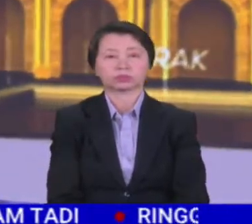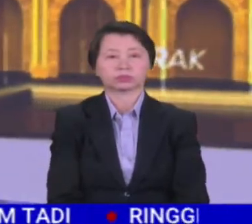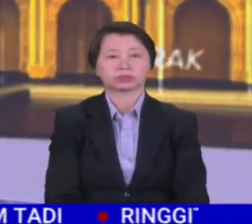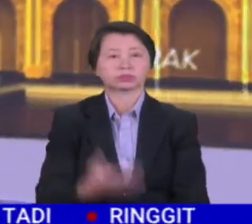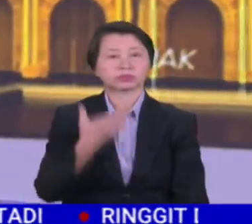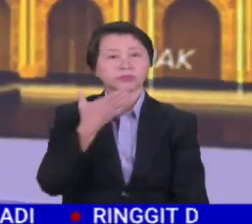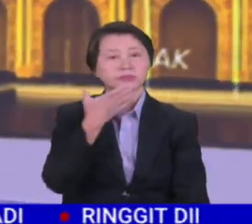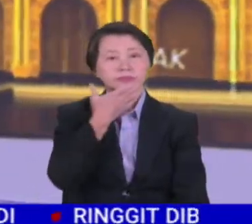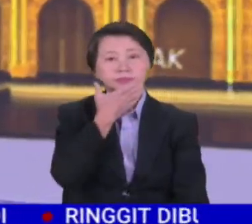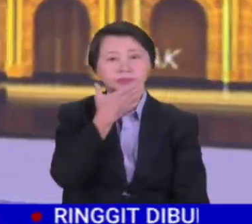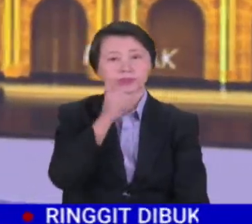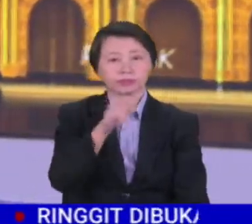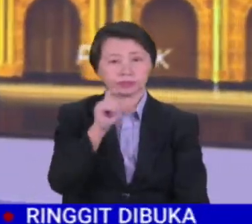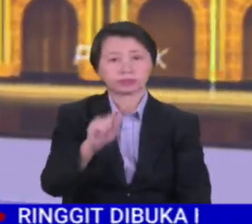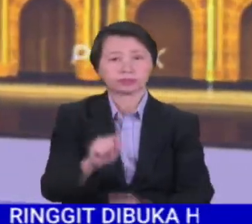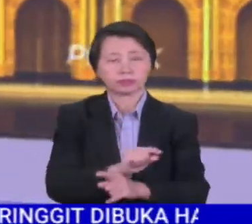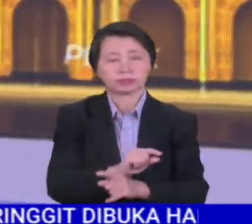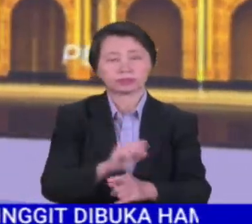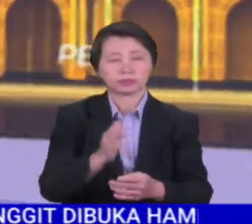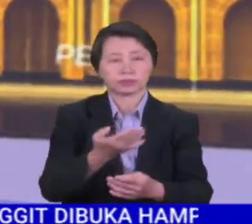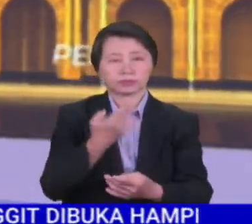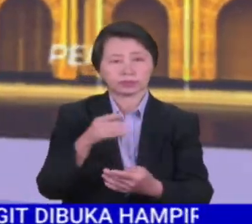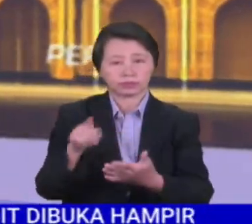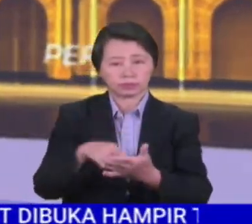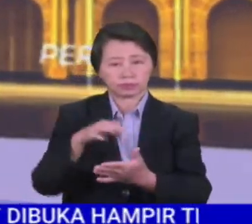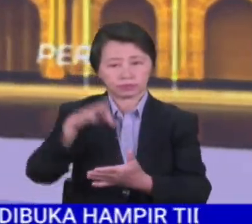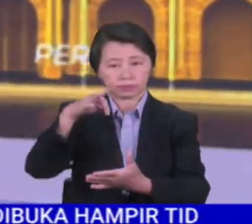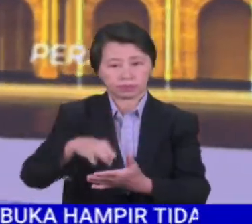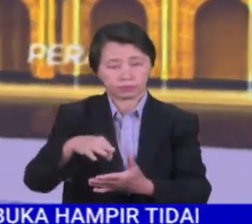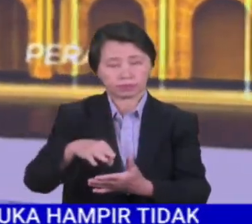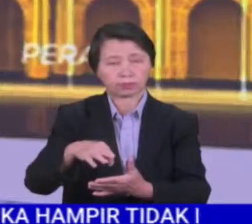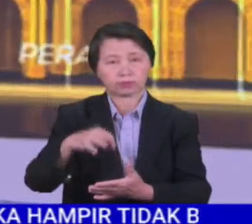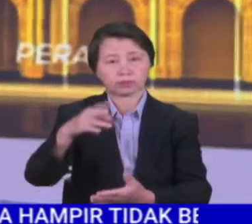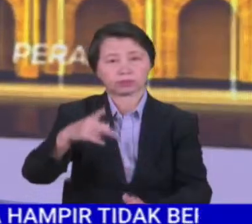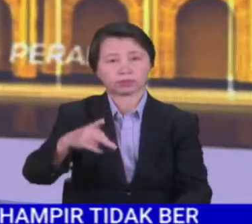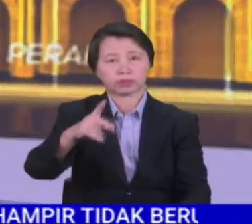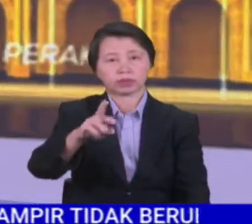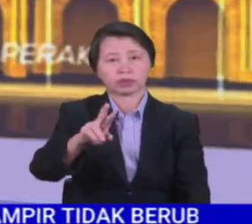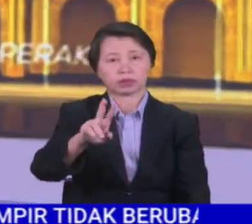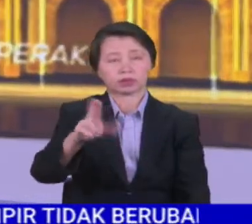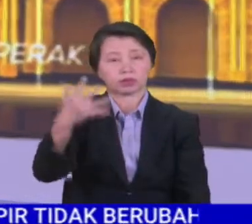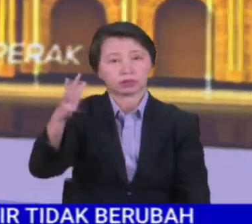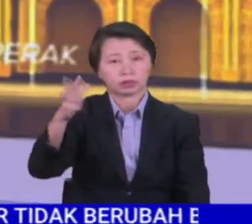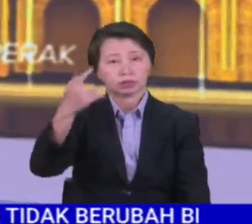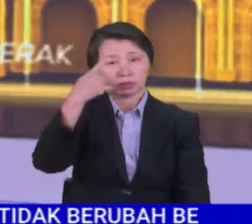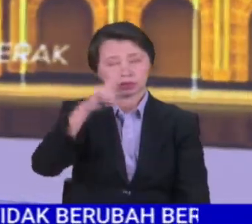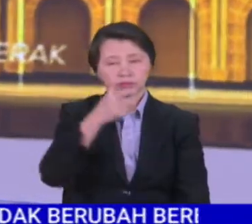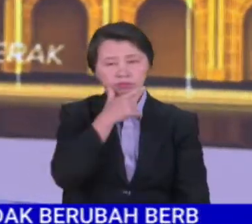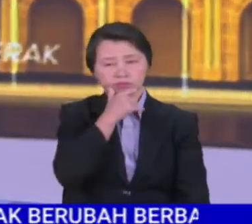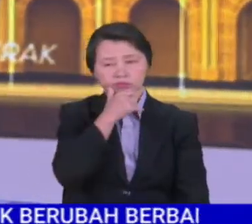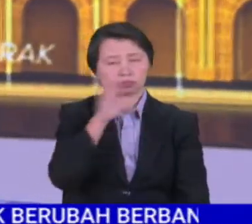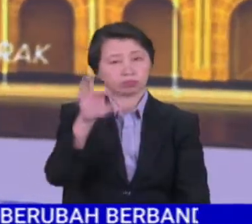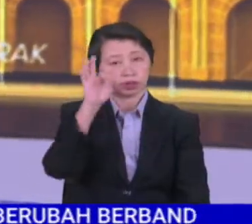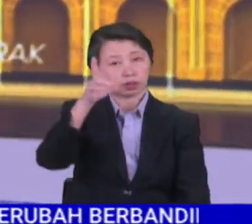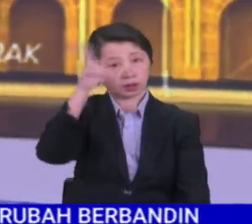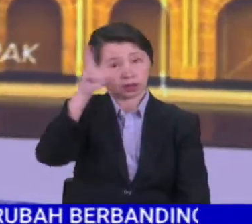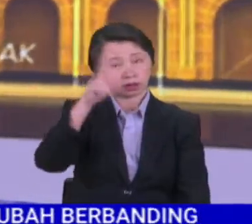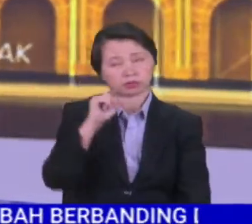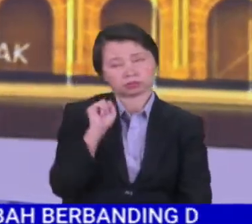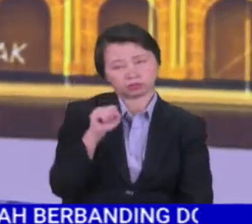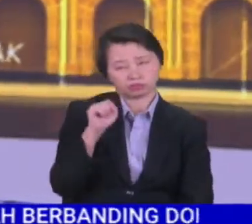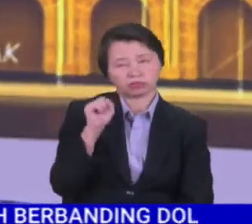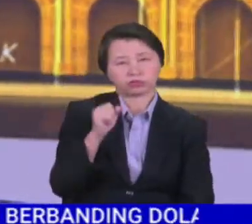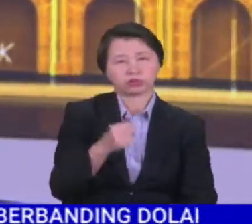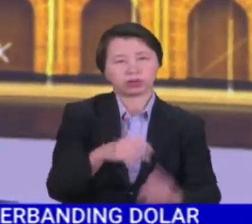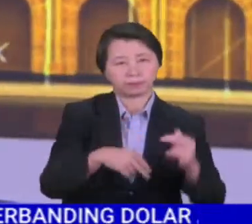Belia perlu menggunakan peluang sebagai pengundi dengan sebaik mungkin pada pilihan raya umum ke-15 bagi memilih kerajaan yang mampu